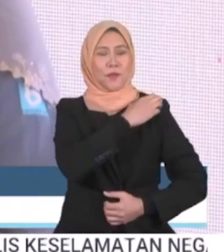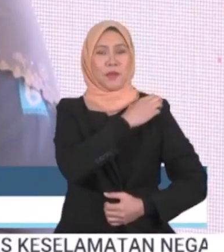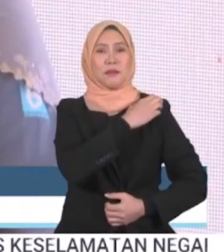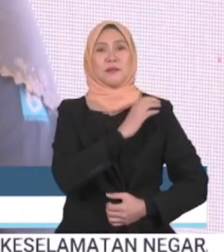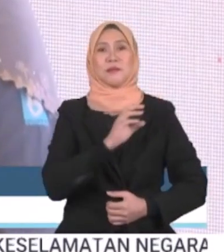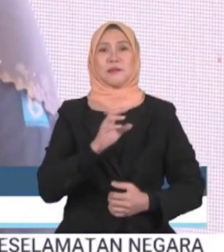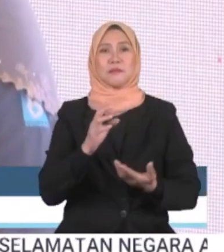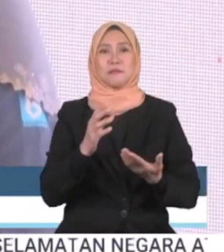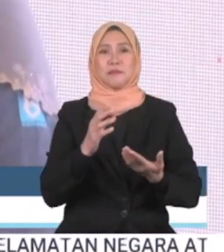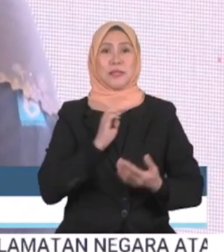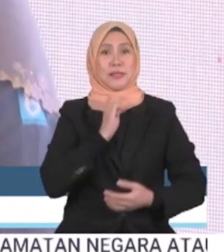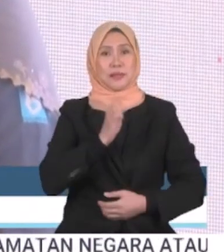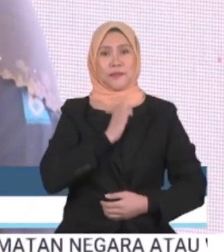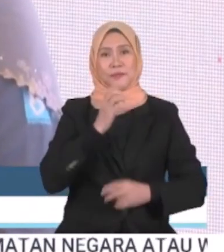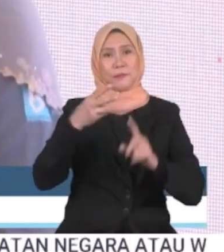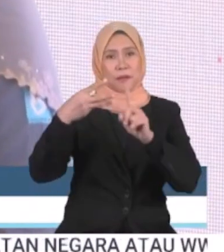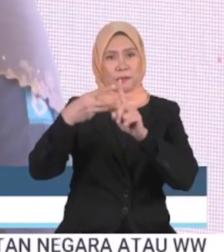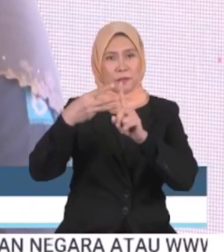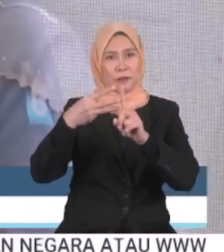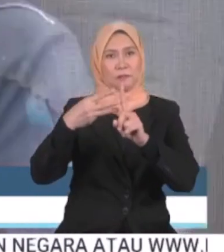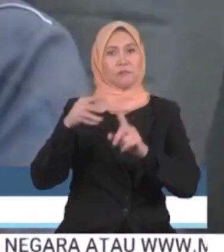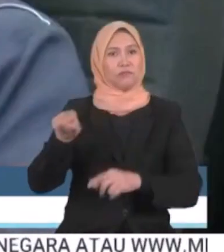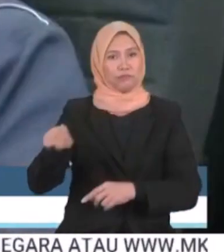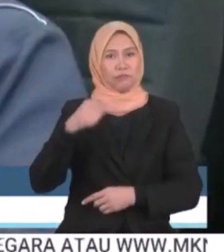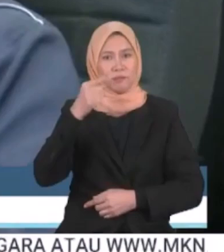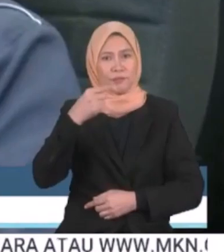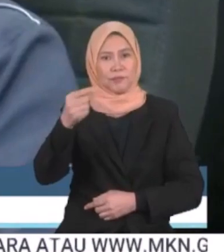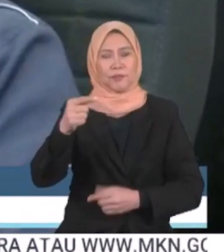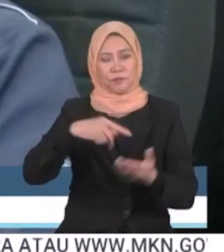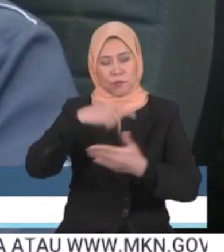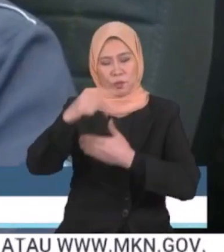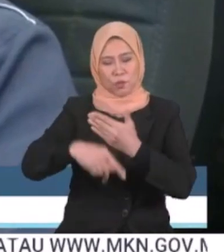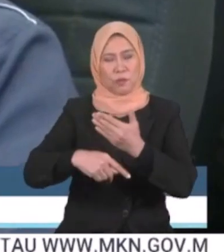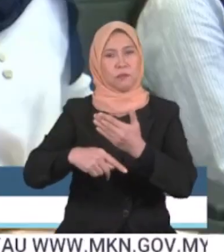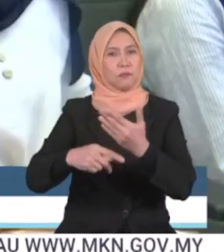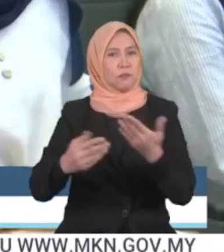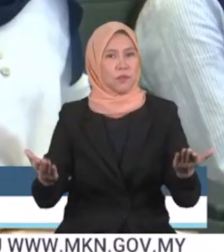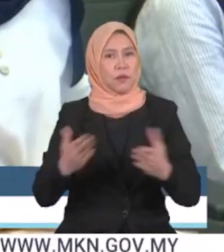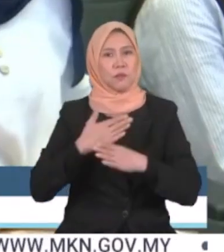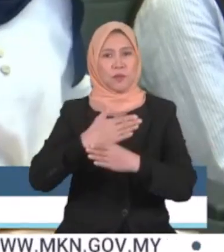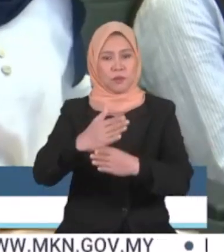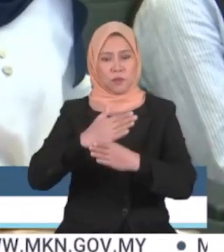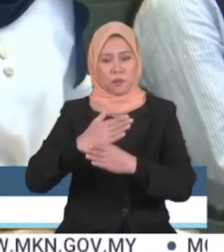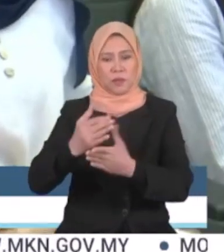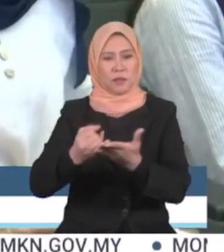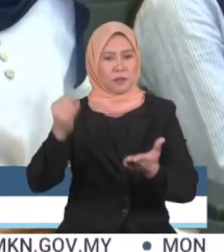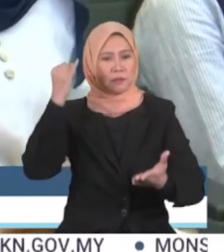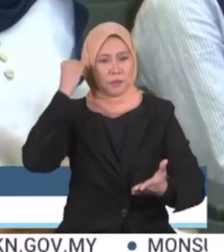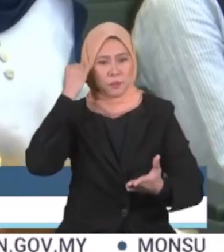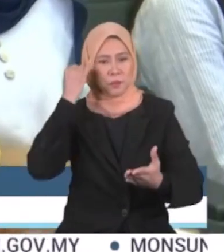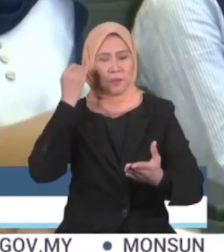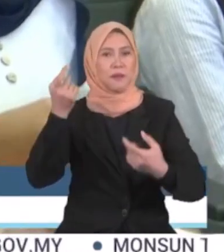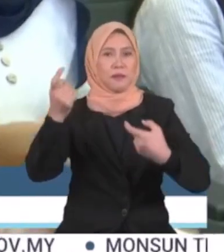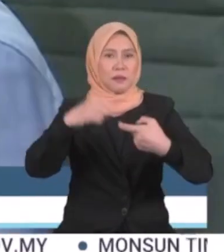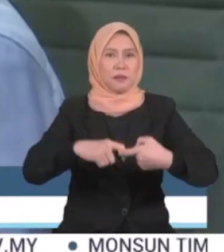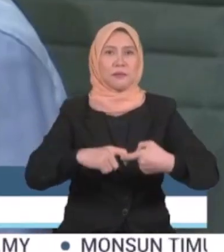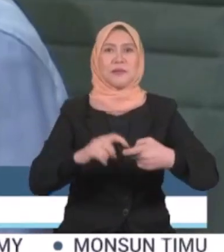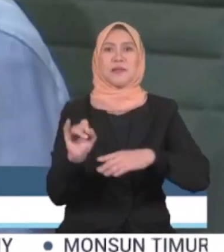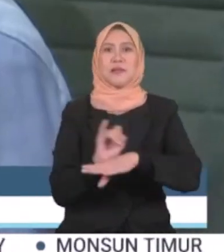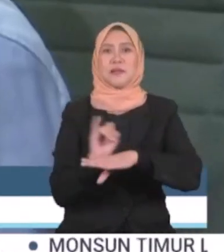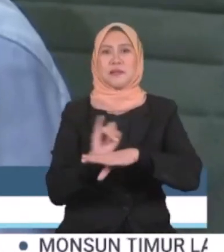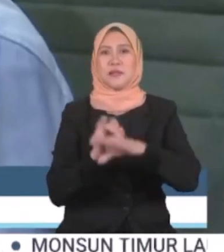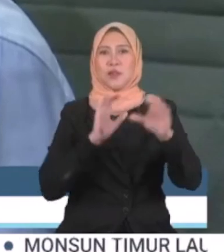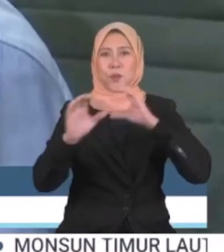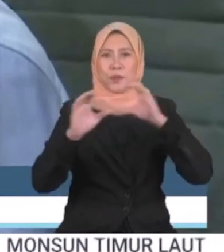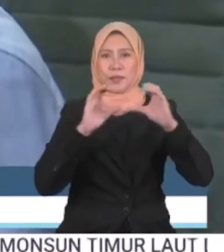eksekutif bernama Nurul Afida Kamaluddin berkata program ini sebagai inisiatif perkongsian ilmu berkaitan kepentingan industri